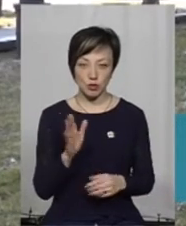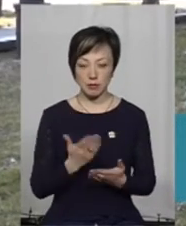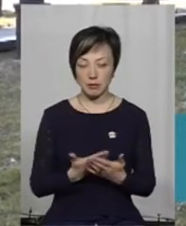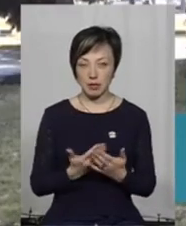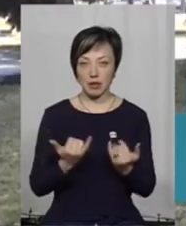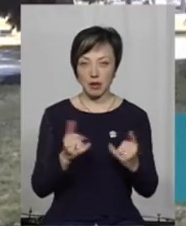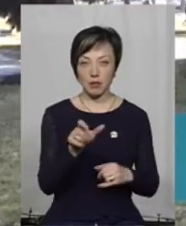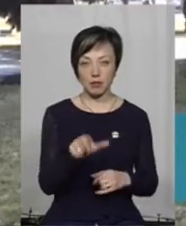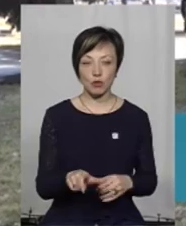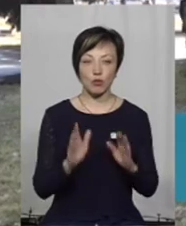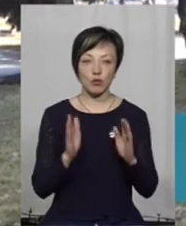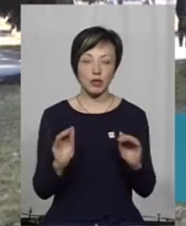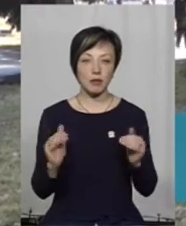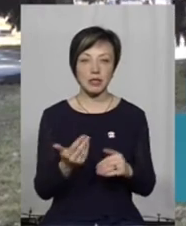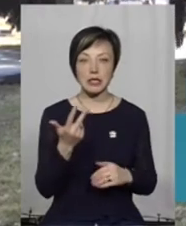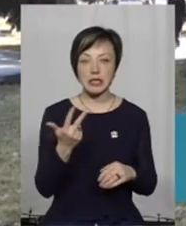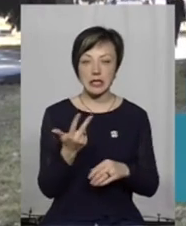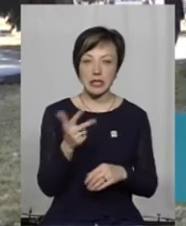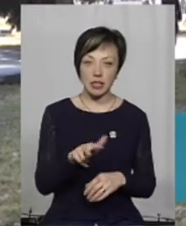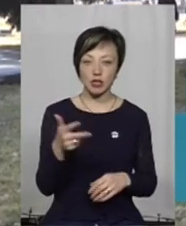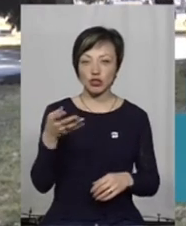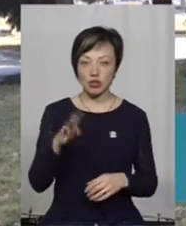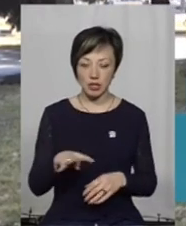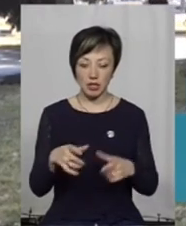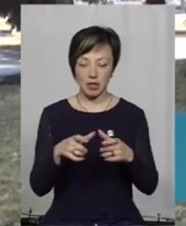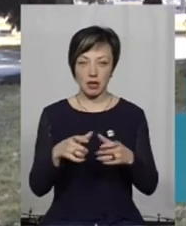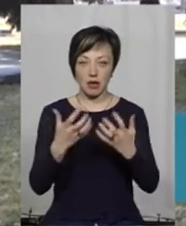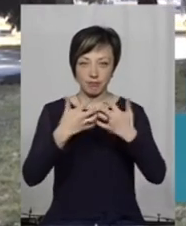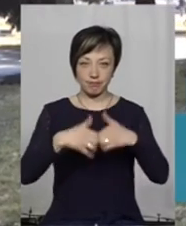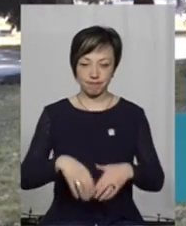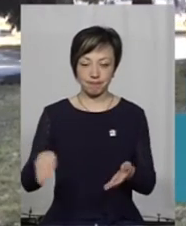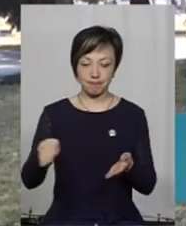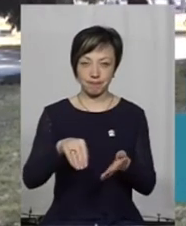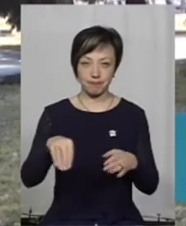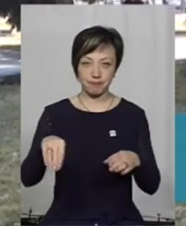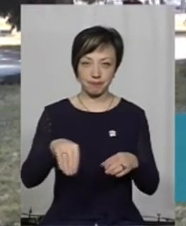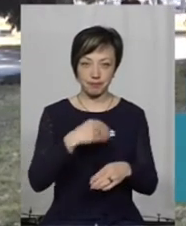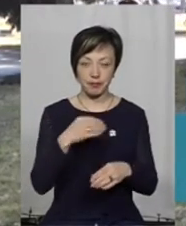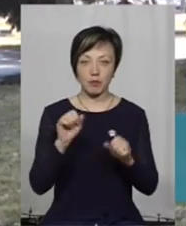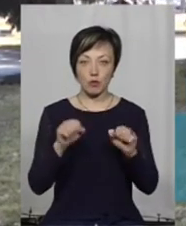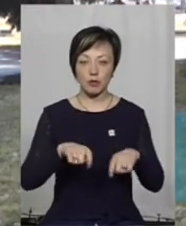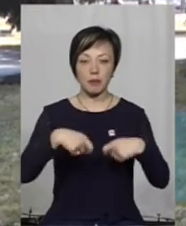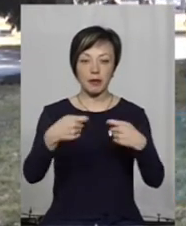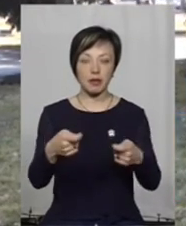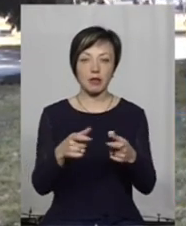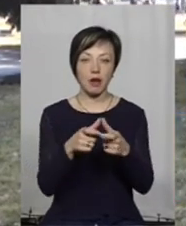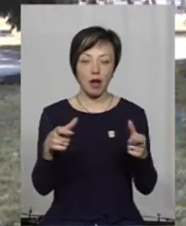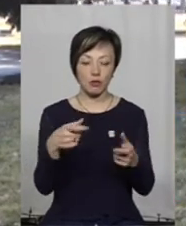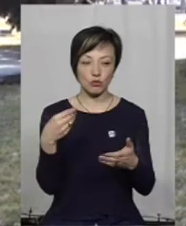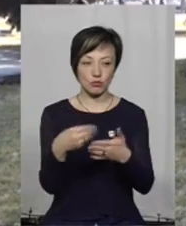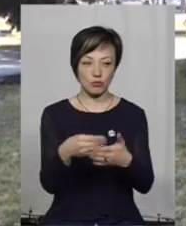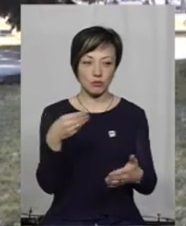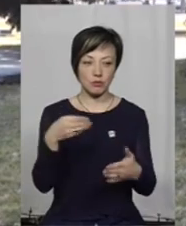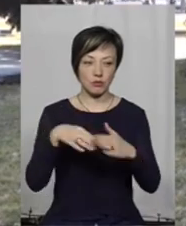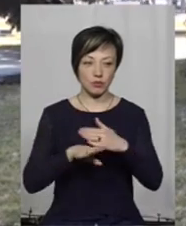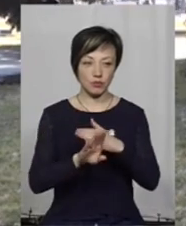для пасажира. Буде не менше 3-4 стояти валідатори. Тобто людина навіть і зможе передати карточку для того,